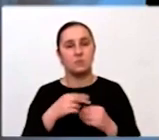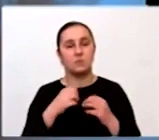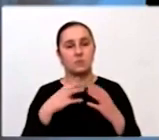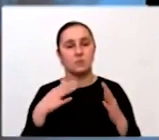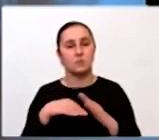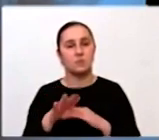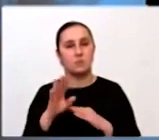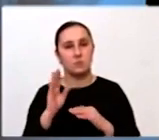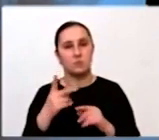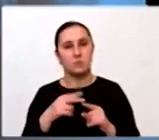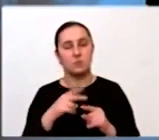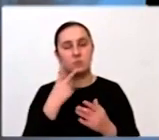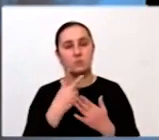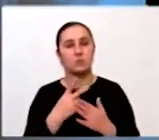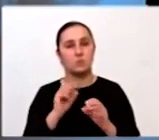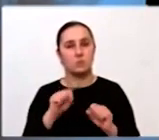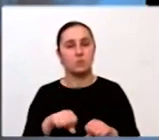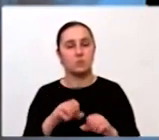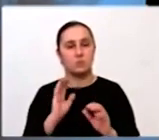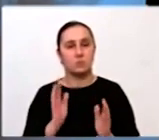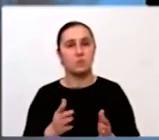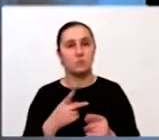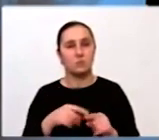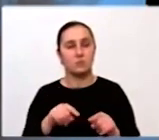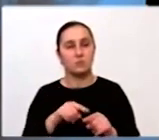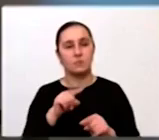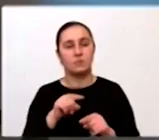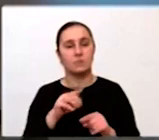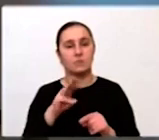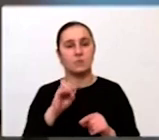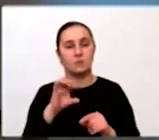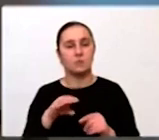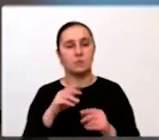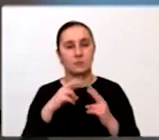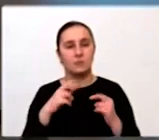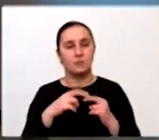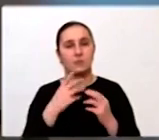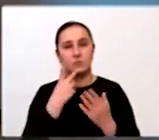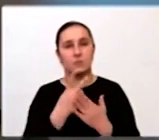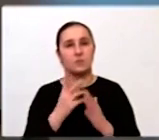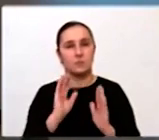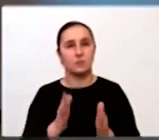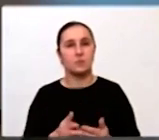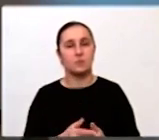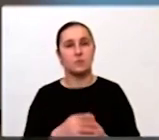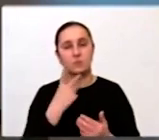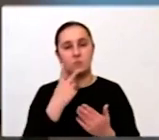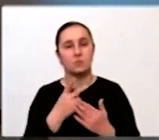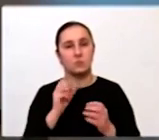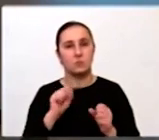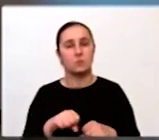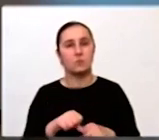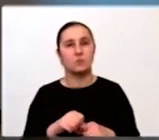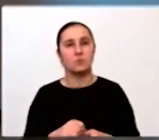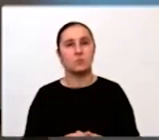shart chiqib ketishini ko'rishimiz mumkin ekan. Endi esa buni test qilib tekshirib ko'ramiz. Ko'rishingiz mumkin,